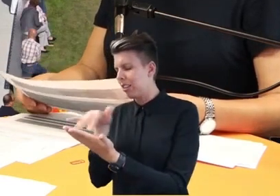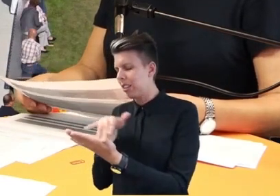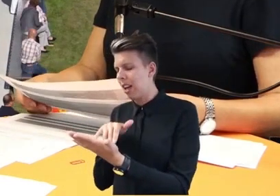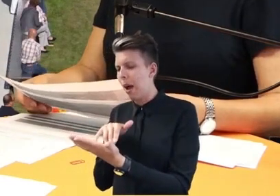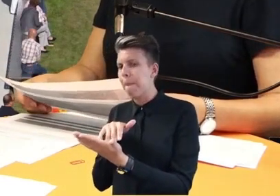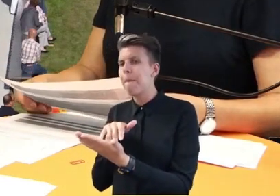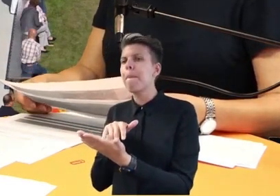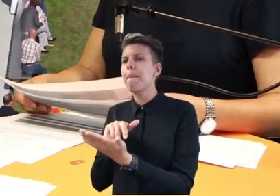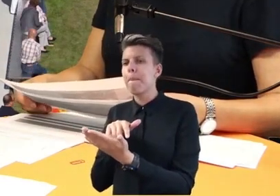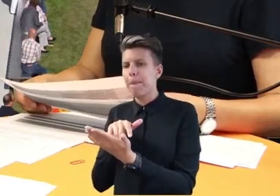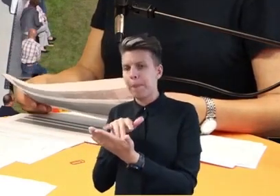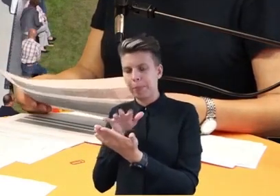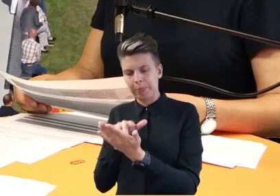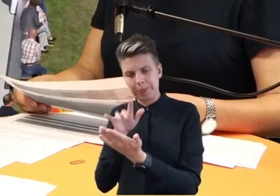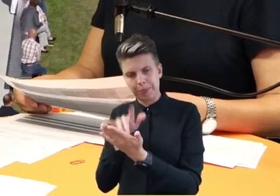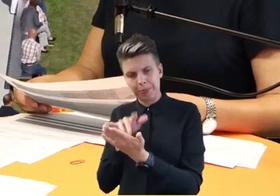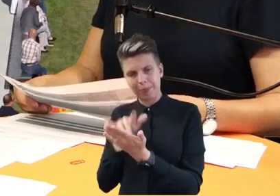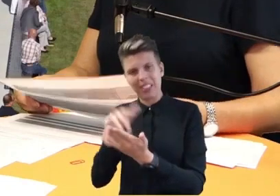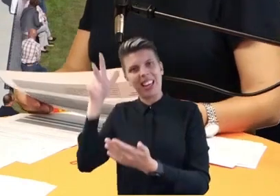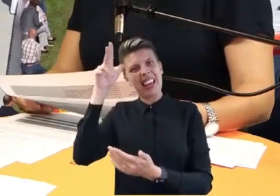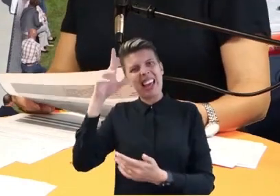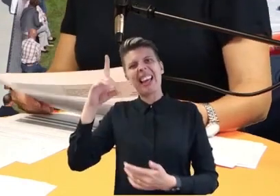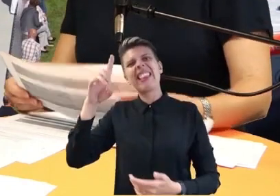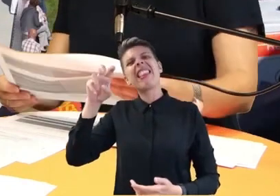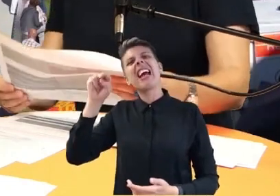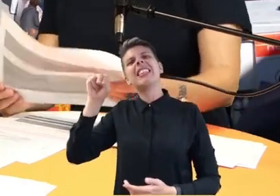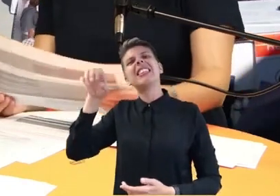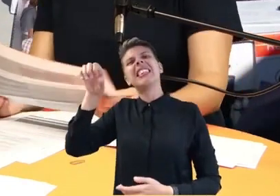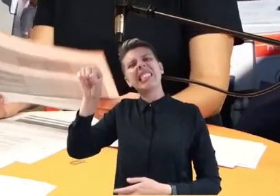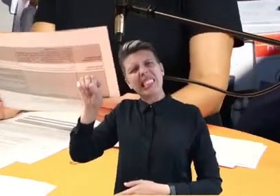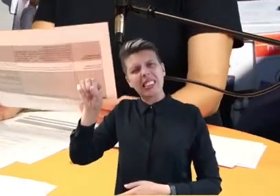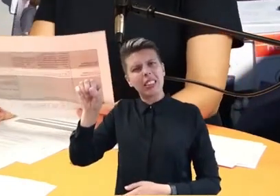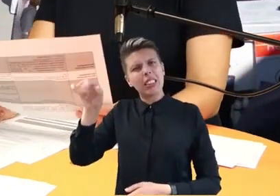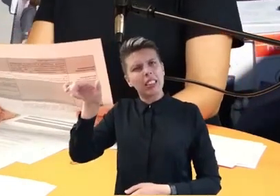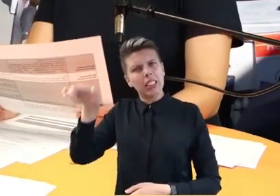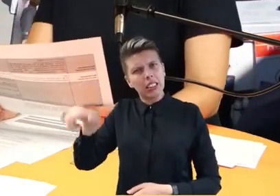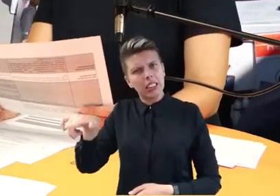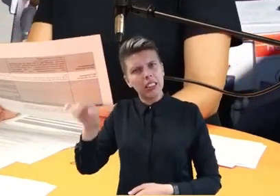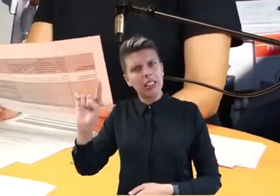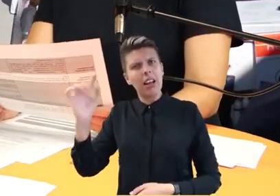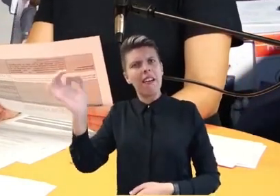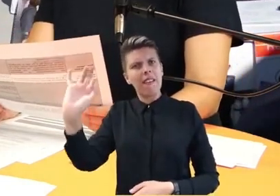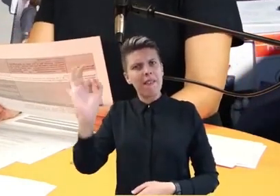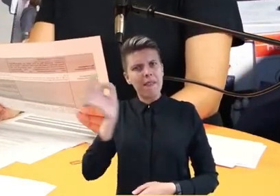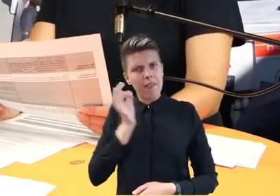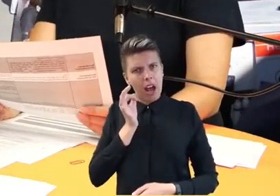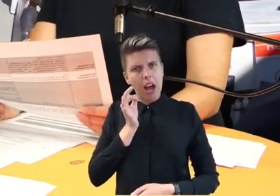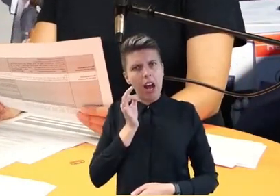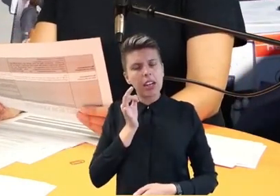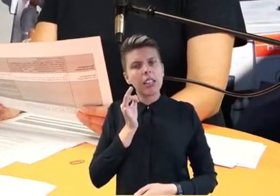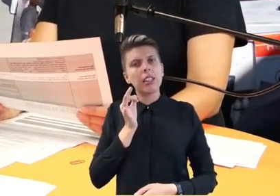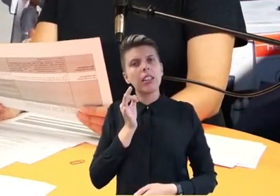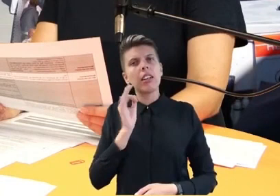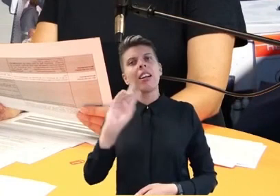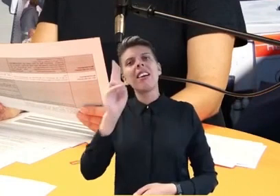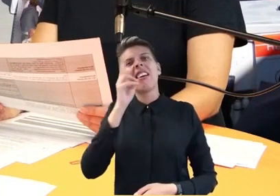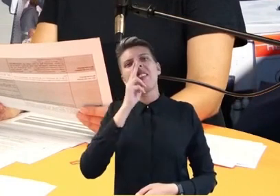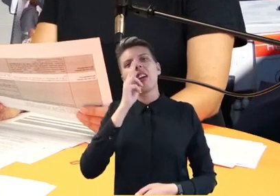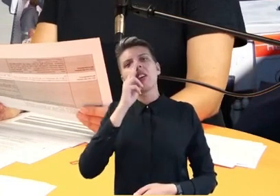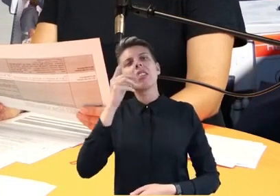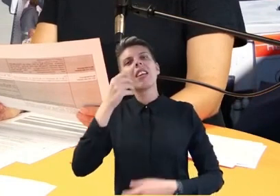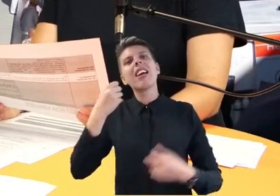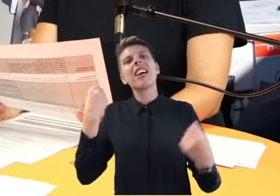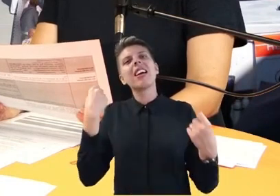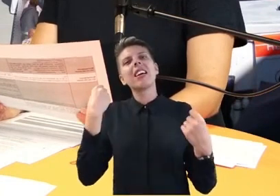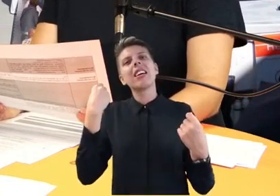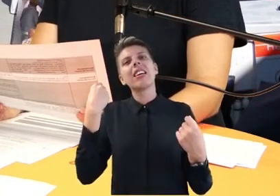Dass ein Denz fragt, wie ist es mit der